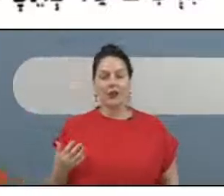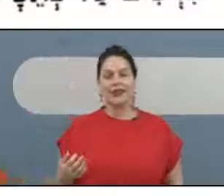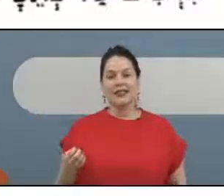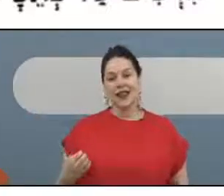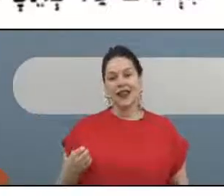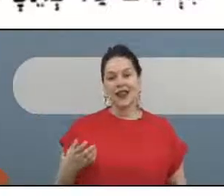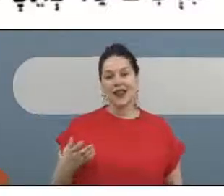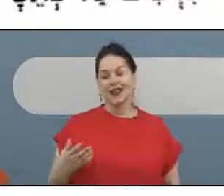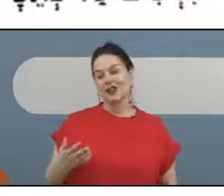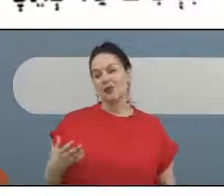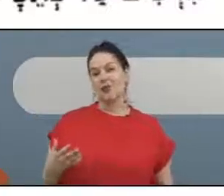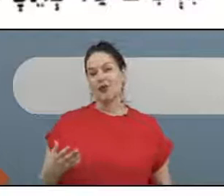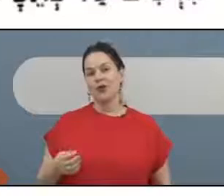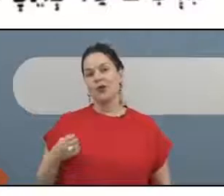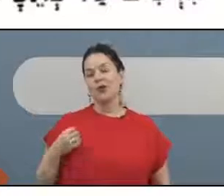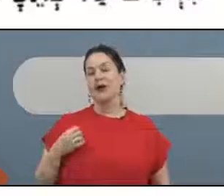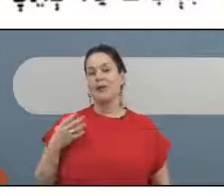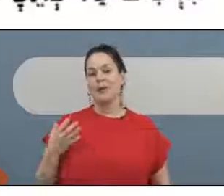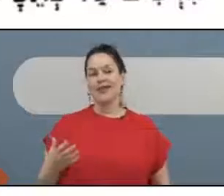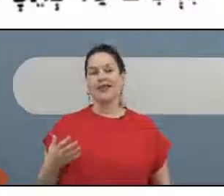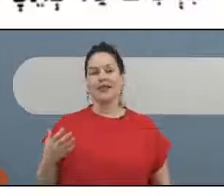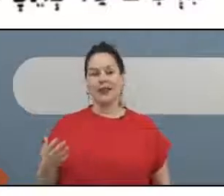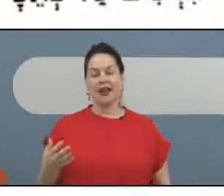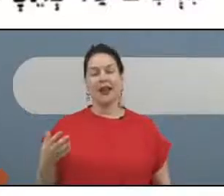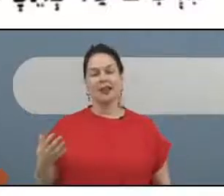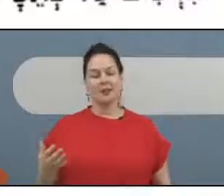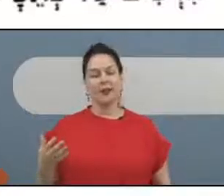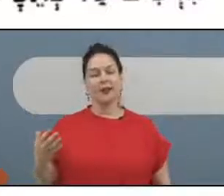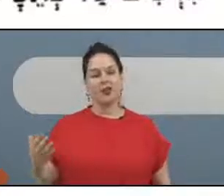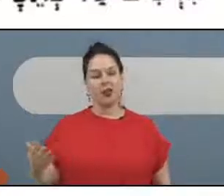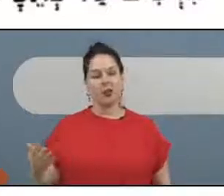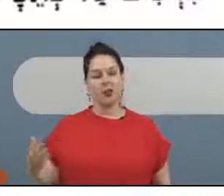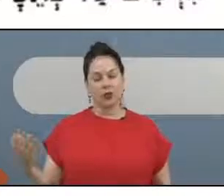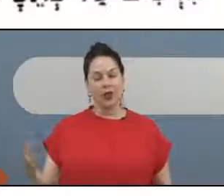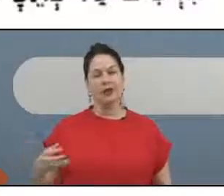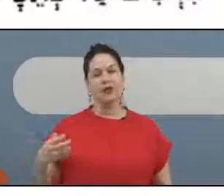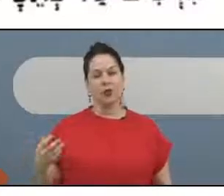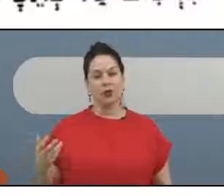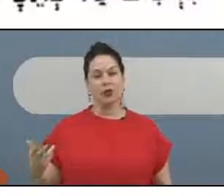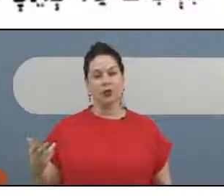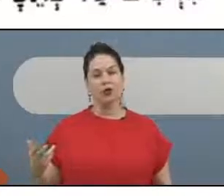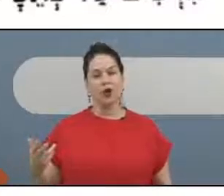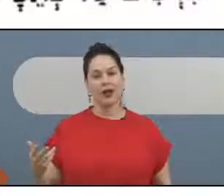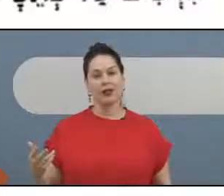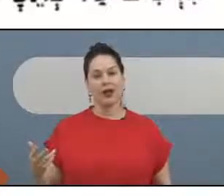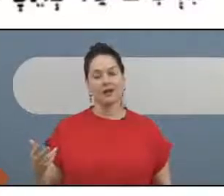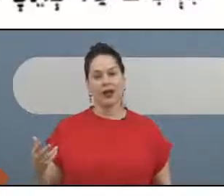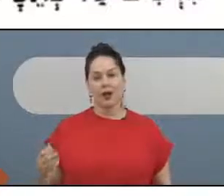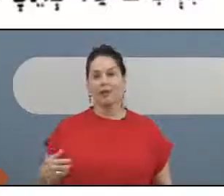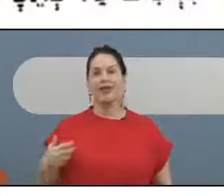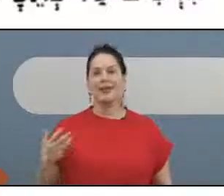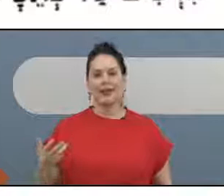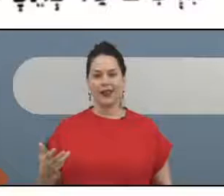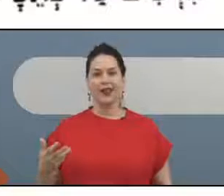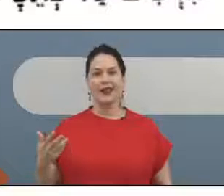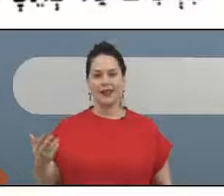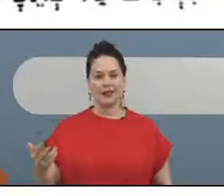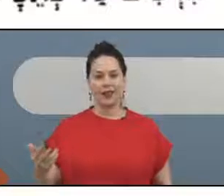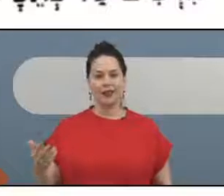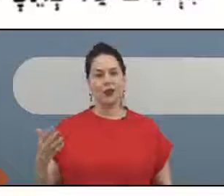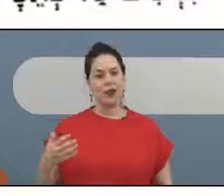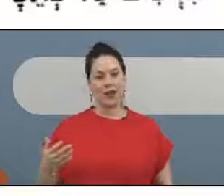שלו למרוד. זה הרגע שבו הוא מחפש את הדרך העצמאית שלו. הוא לוקח את כל מה שנתנו לו עד עכשיו,